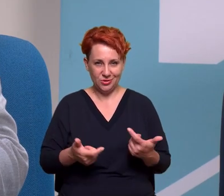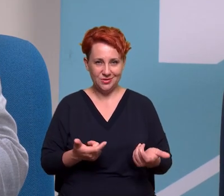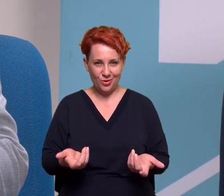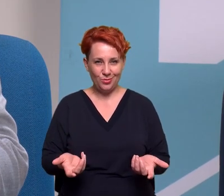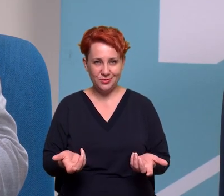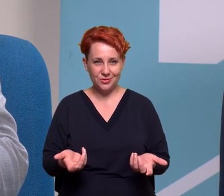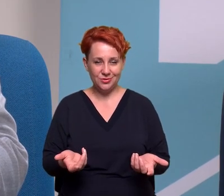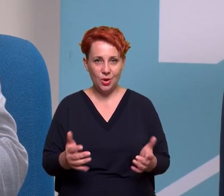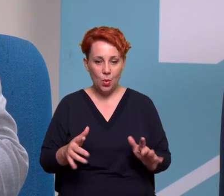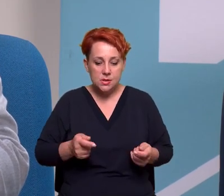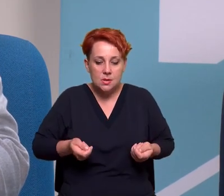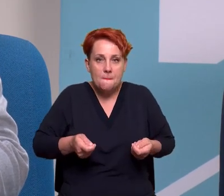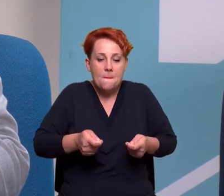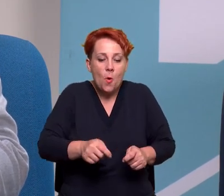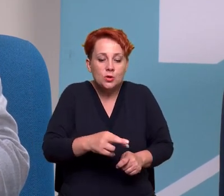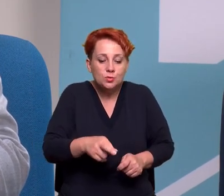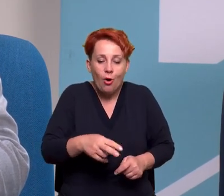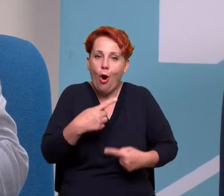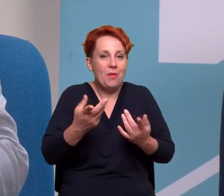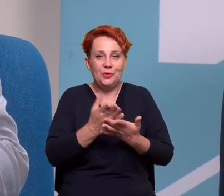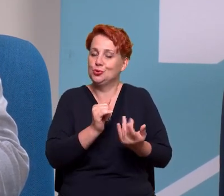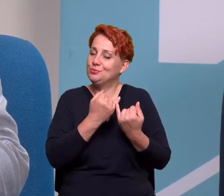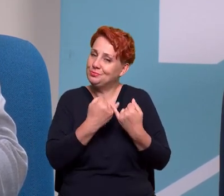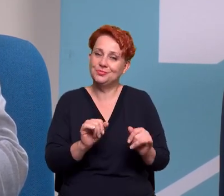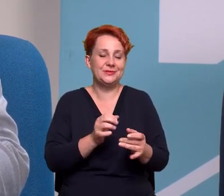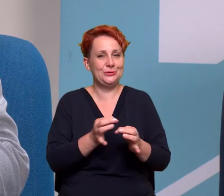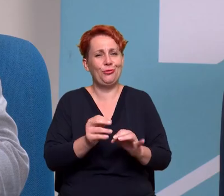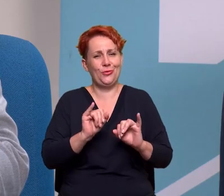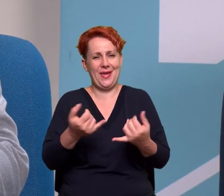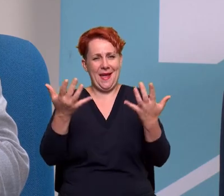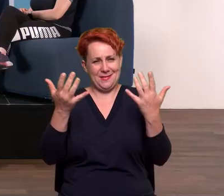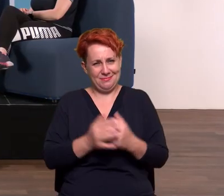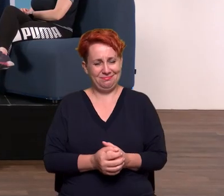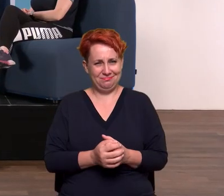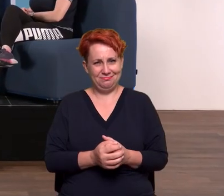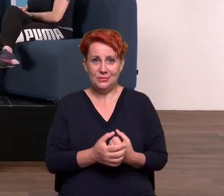Skłonić przedmiot, żeby opowiadał zupełnie inną historię. No to jak to jest?